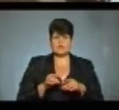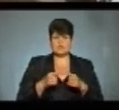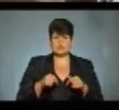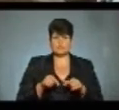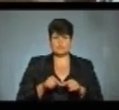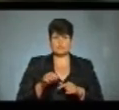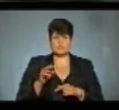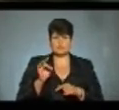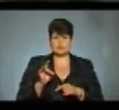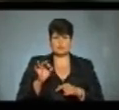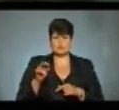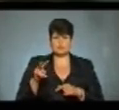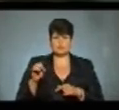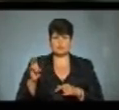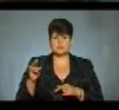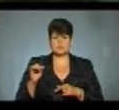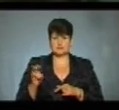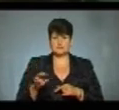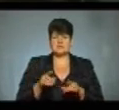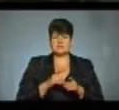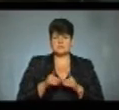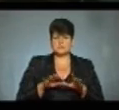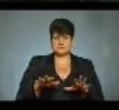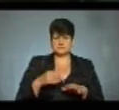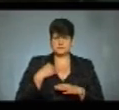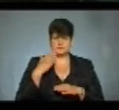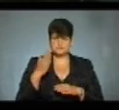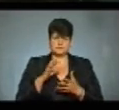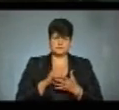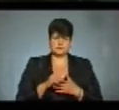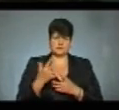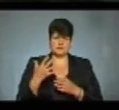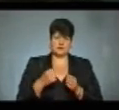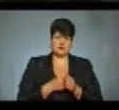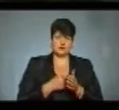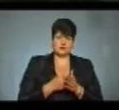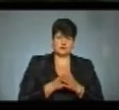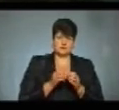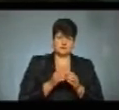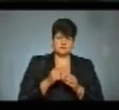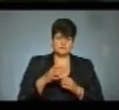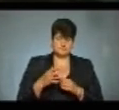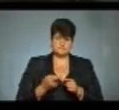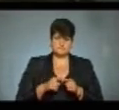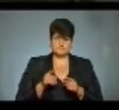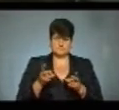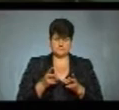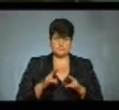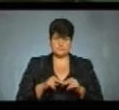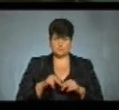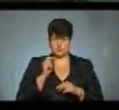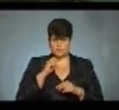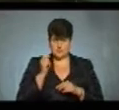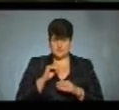Руслан Оленин. Зміна місця голосування займає приблизно від 5 до 10 хвилин. Для цього потрібно громадянину паспорт України